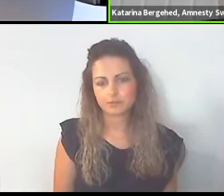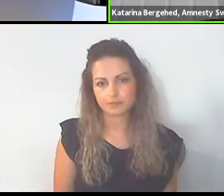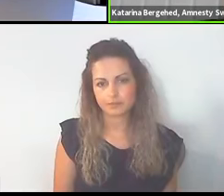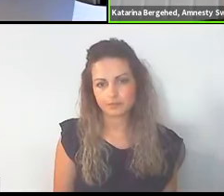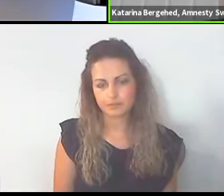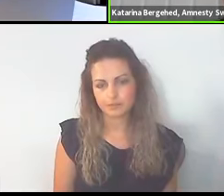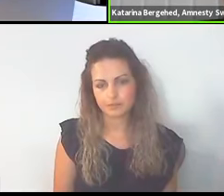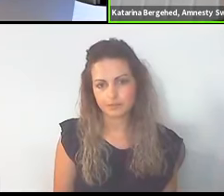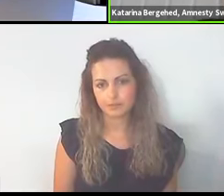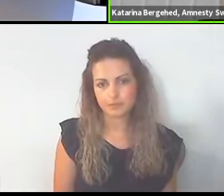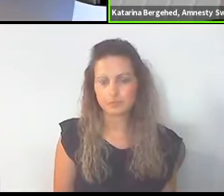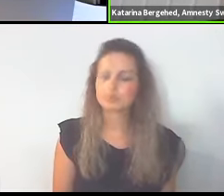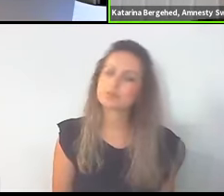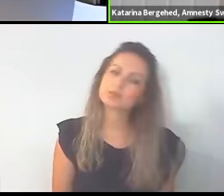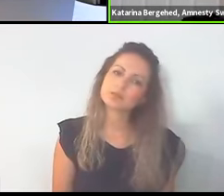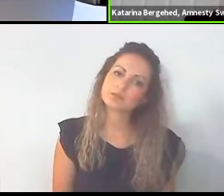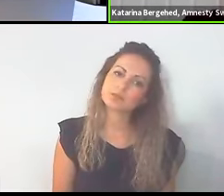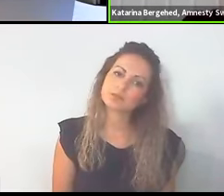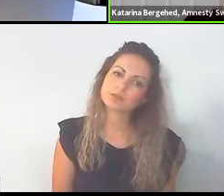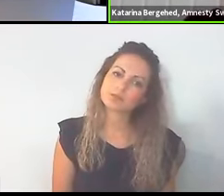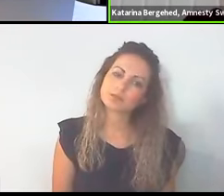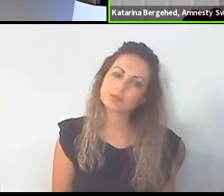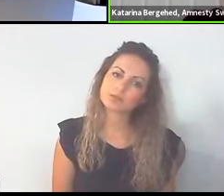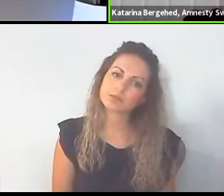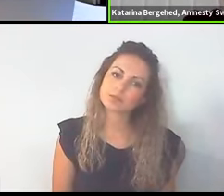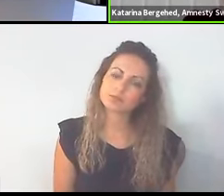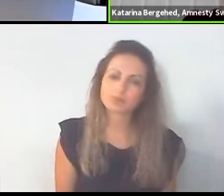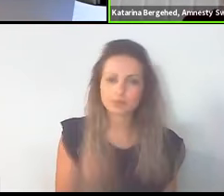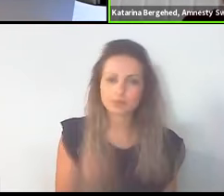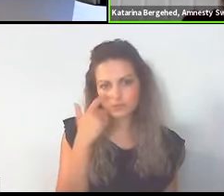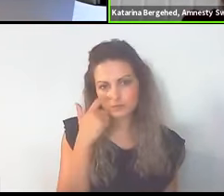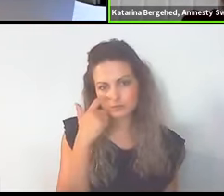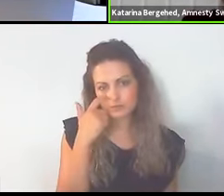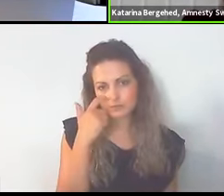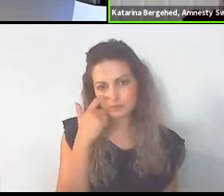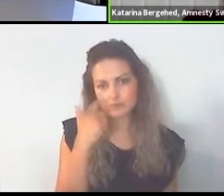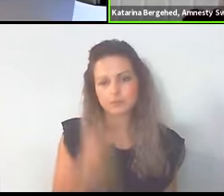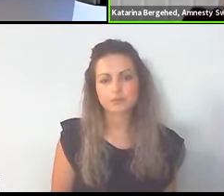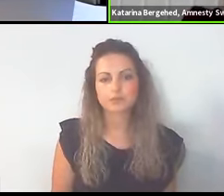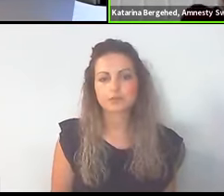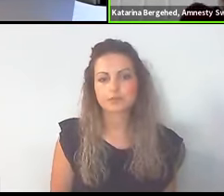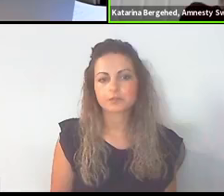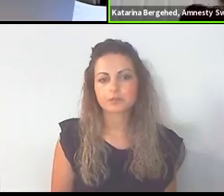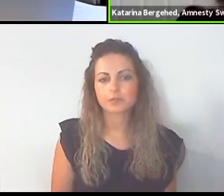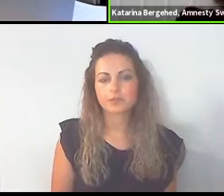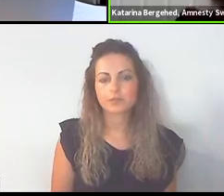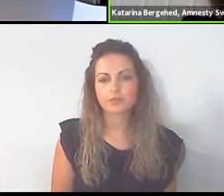organizations now are focusing on the sex education in schools. We've had